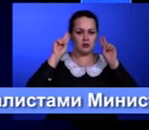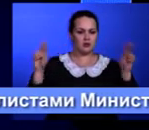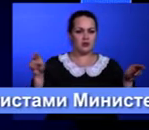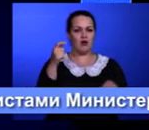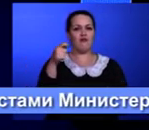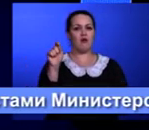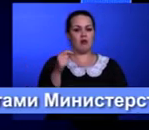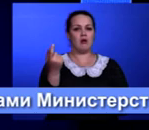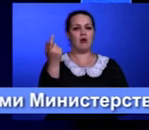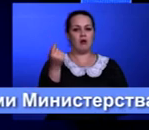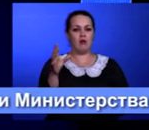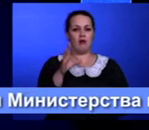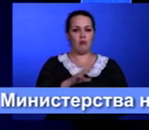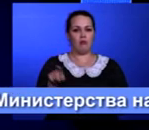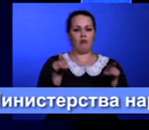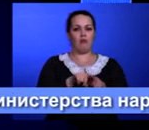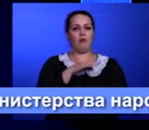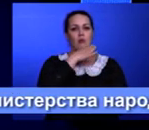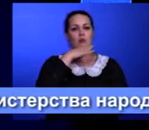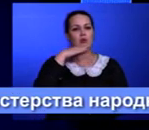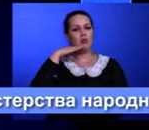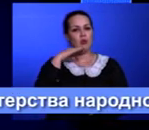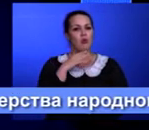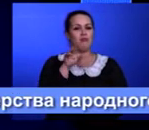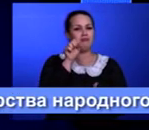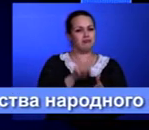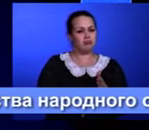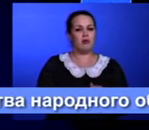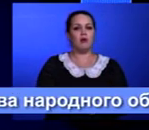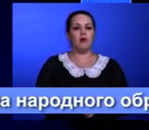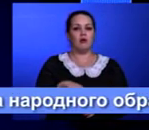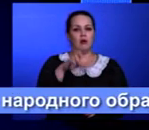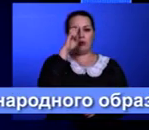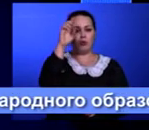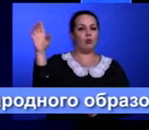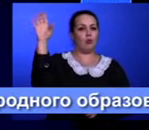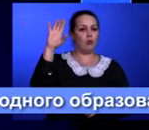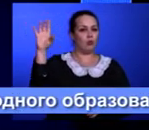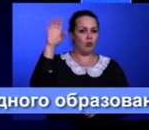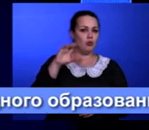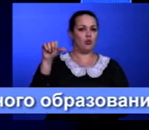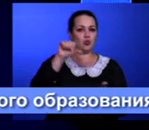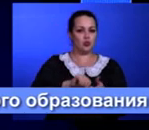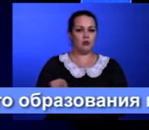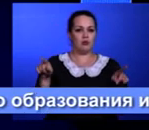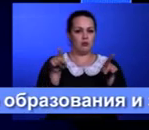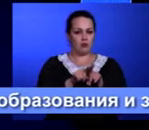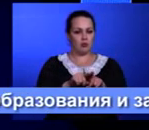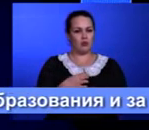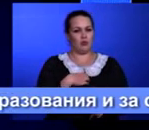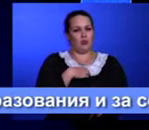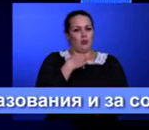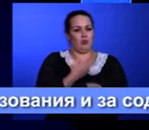где было так много жертв наша страна тоже была вовлечена в эти страшные